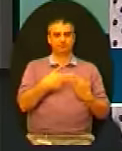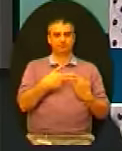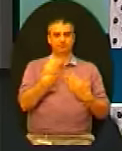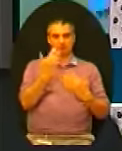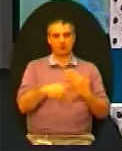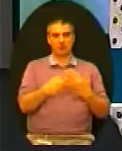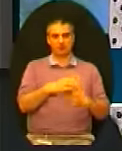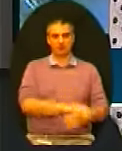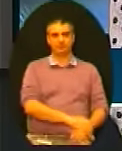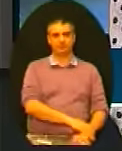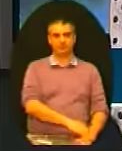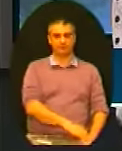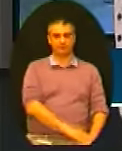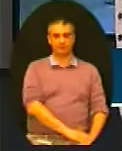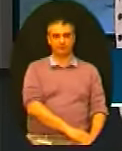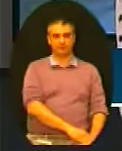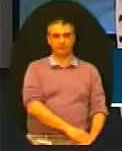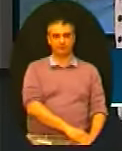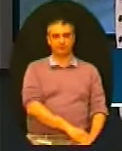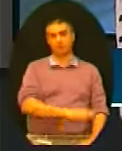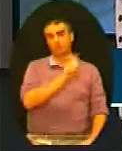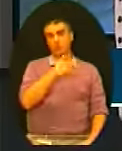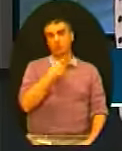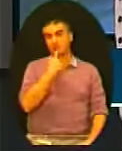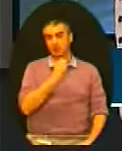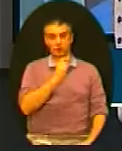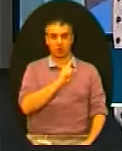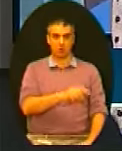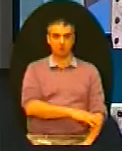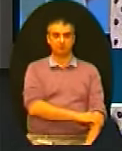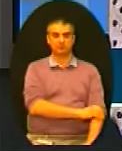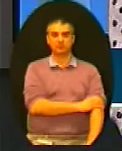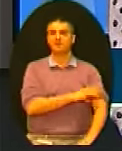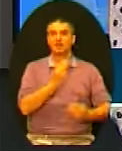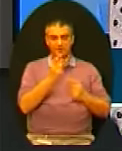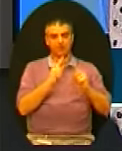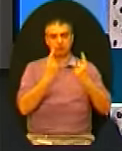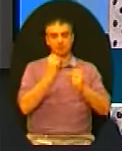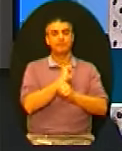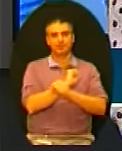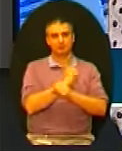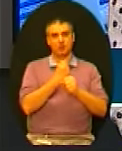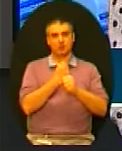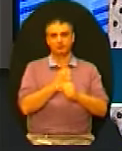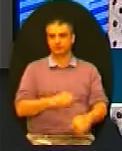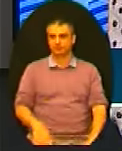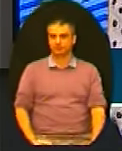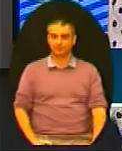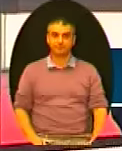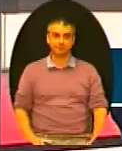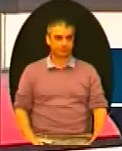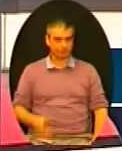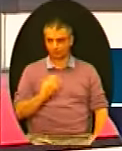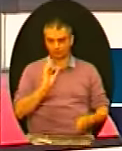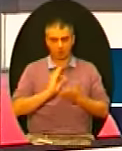לקראת הסוף לתובנות שאולי הוא ירצה להצהיר עליהן ואולי לא, אבל הדברים האלה קורים, המאסר כן. עושה את זה. טוב, הוא